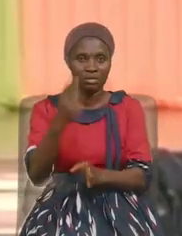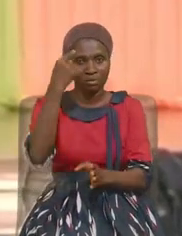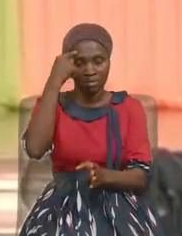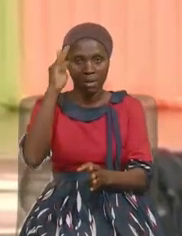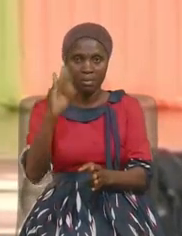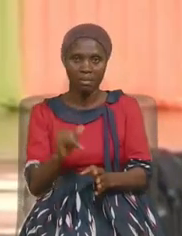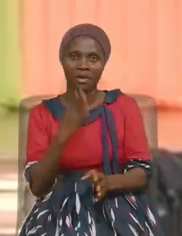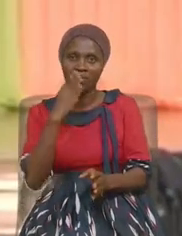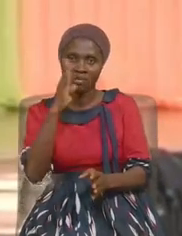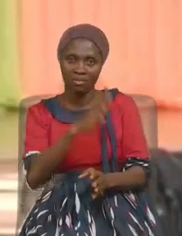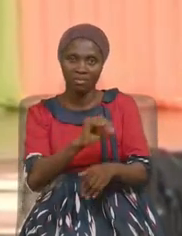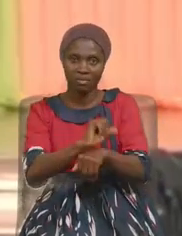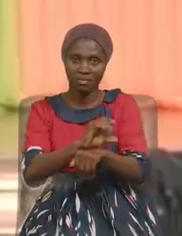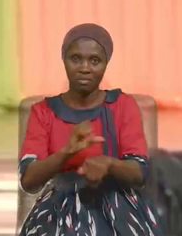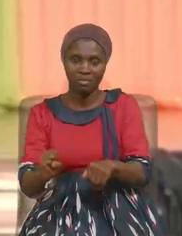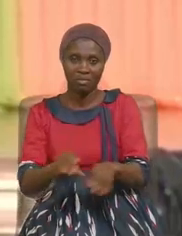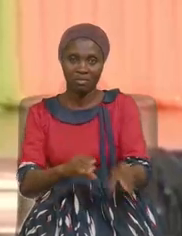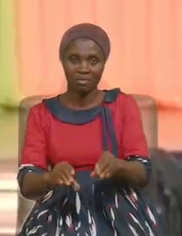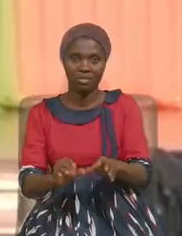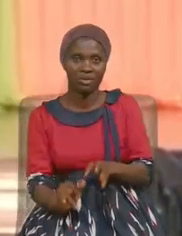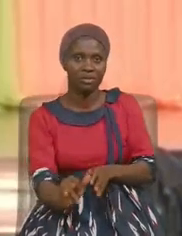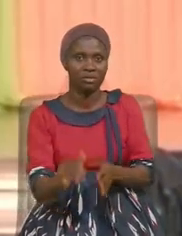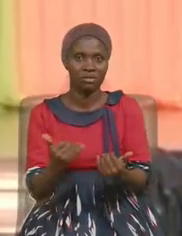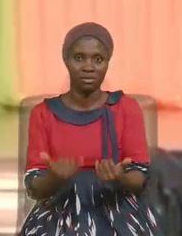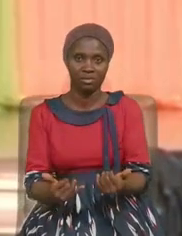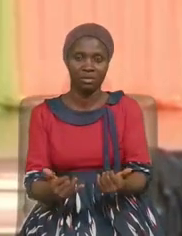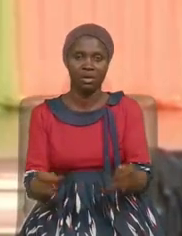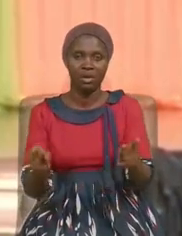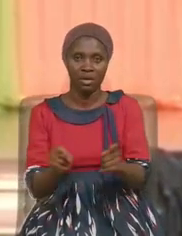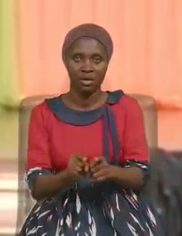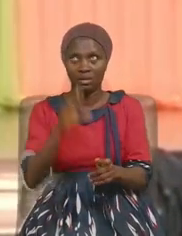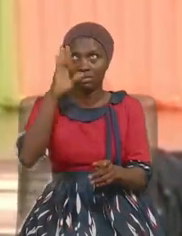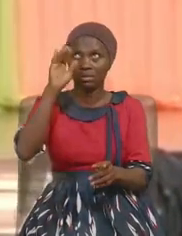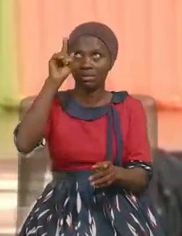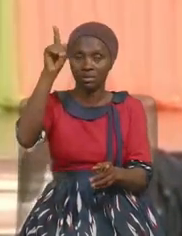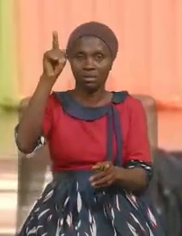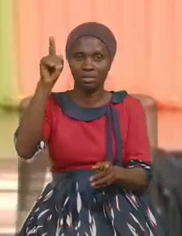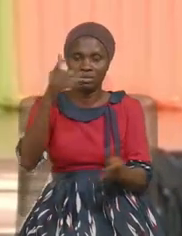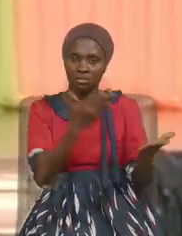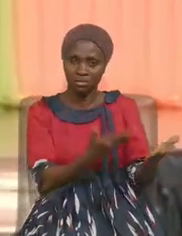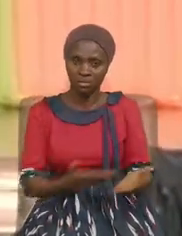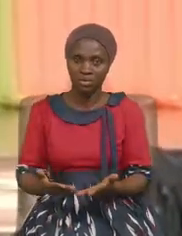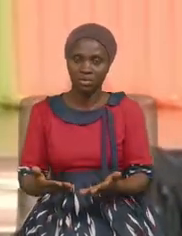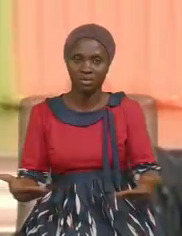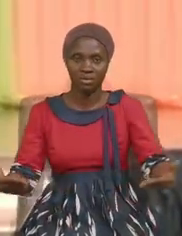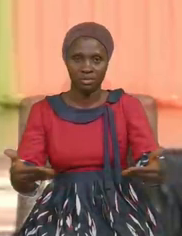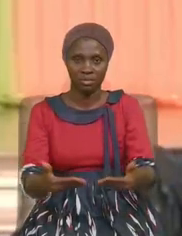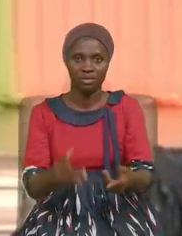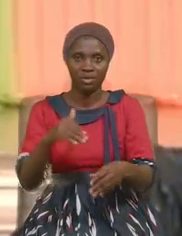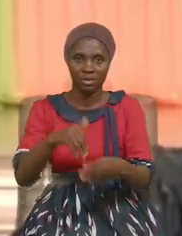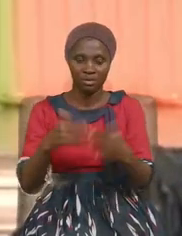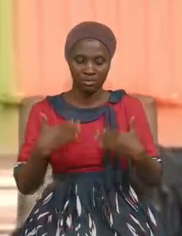œuvres, il vous a maintenant réconciliés par sa mort dans le corps de sa